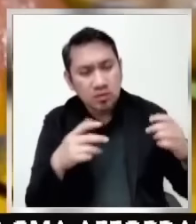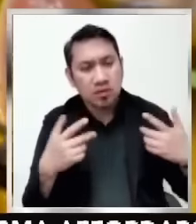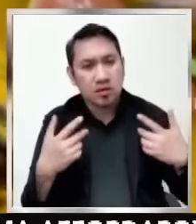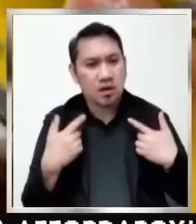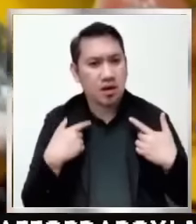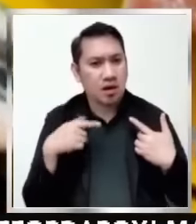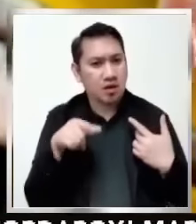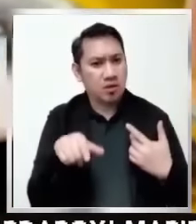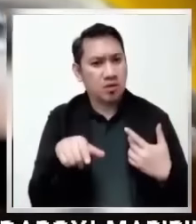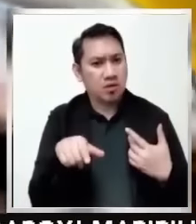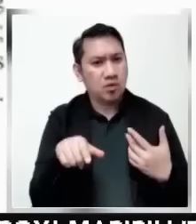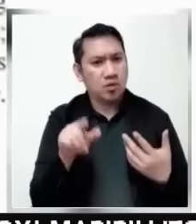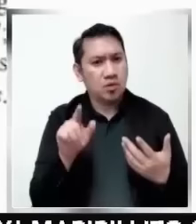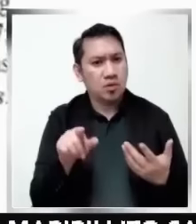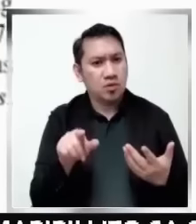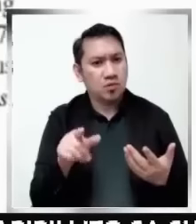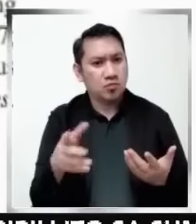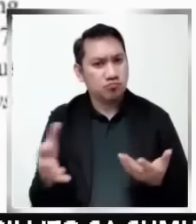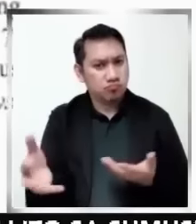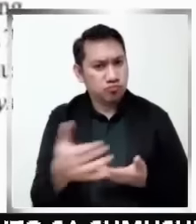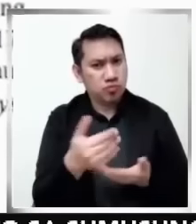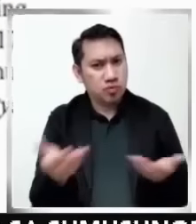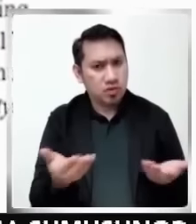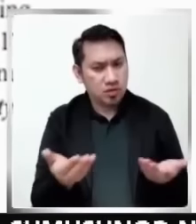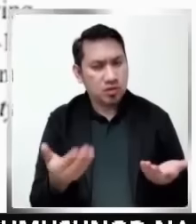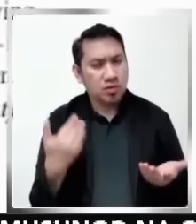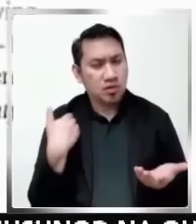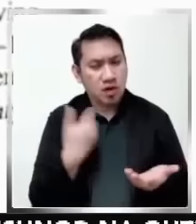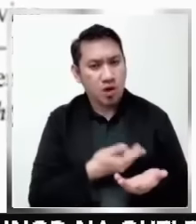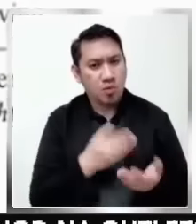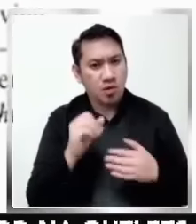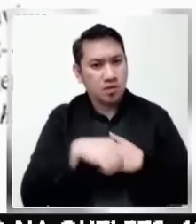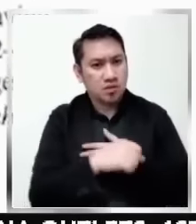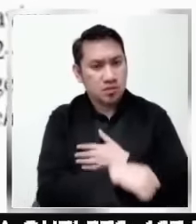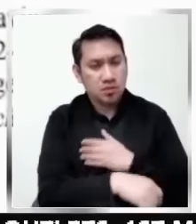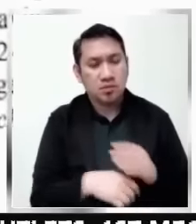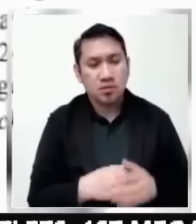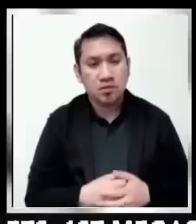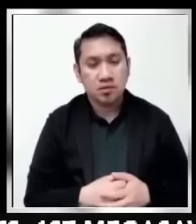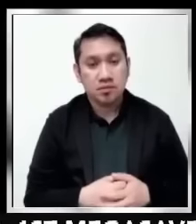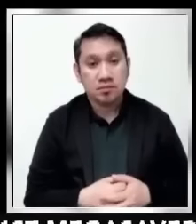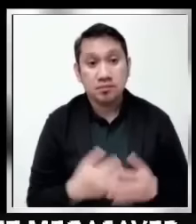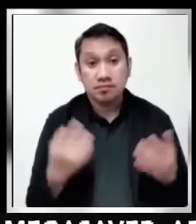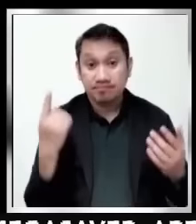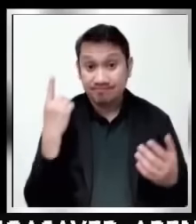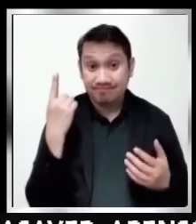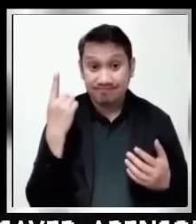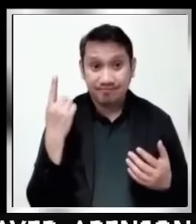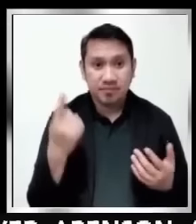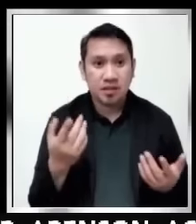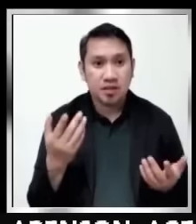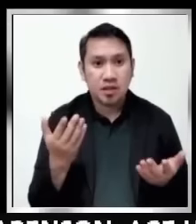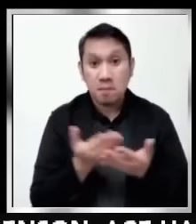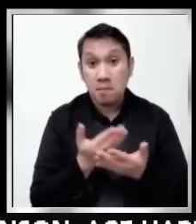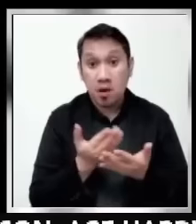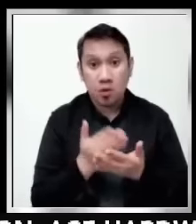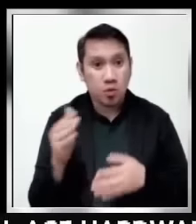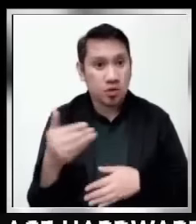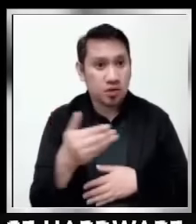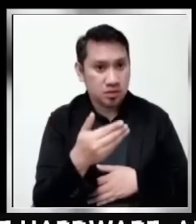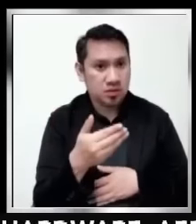ating napakayamang karagatan? Ayon kasi sa isang pag-aaral na nilimbag sa Raffles Bulletin of Zoology, ang pinakabagong species ng isda sa buong mundo,